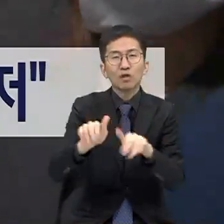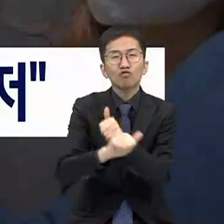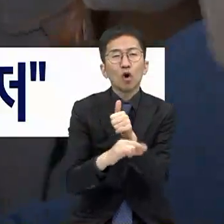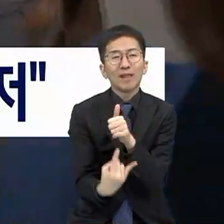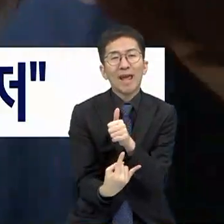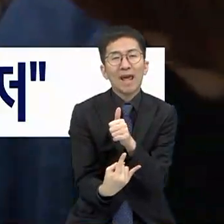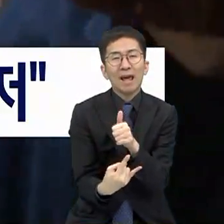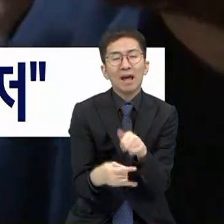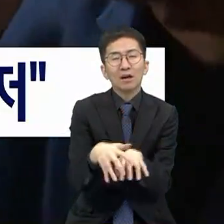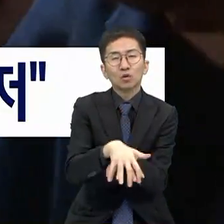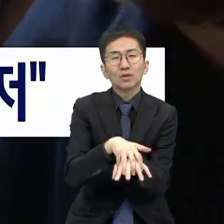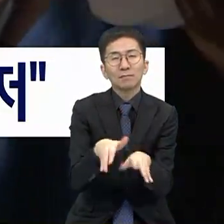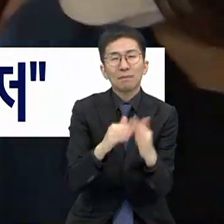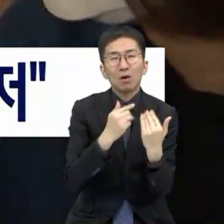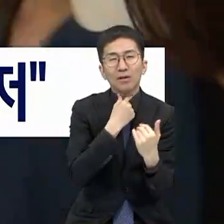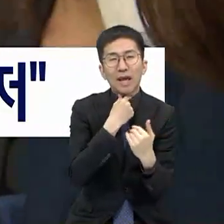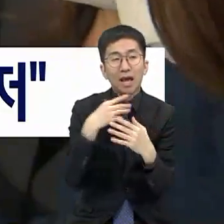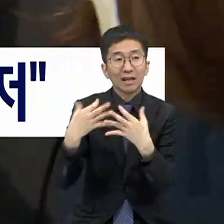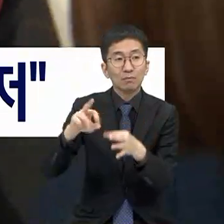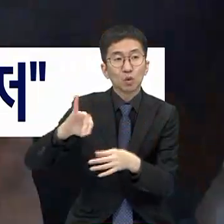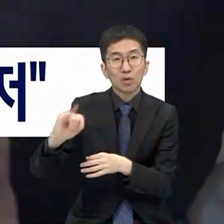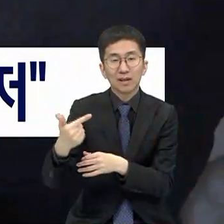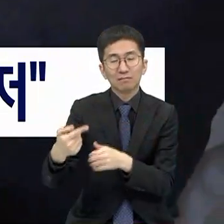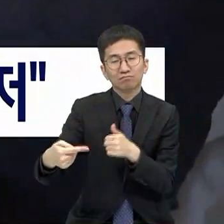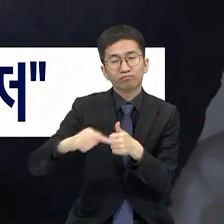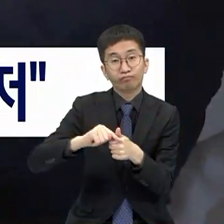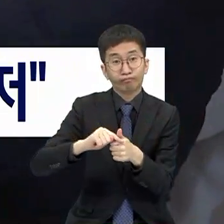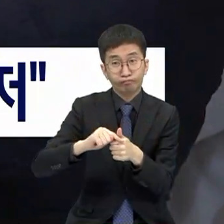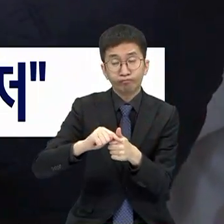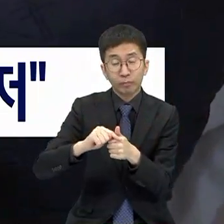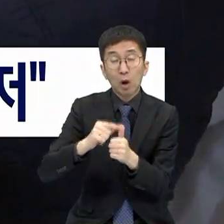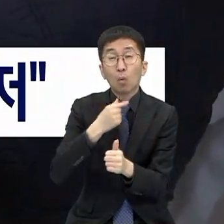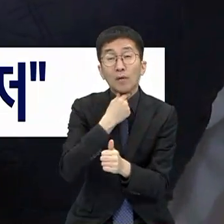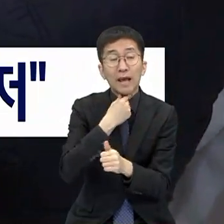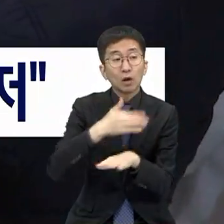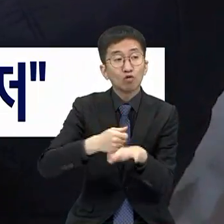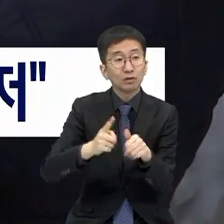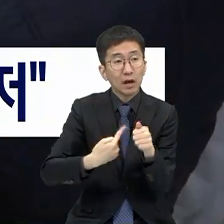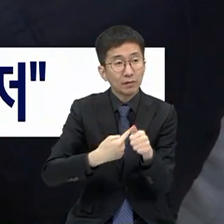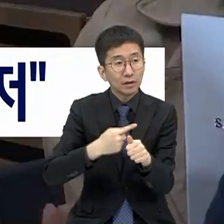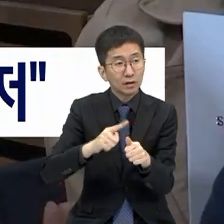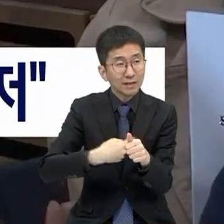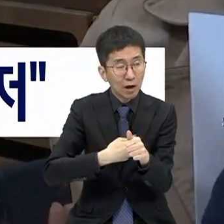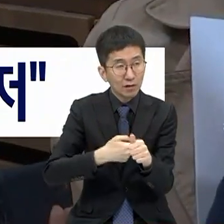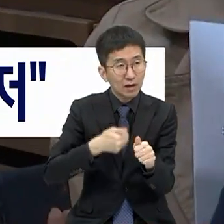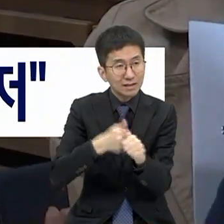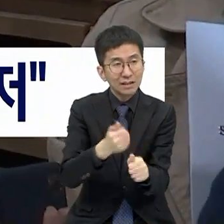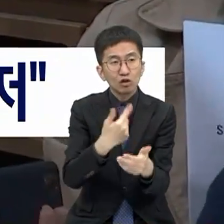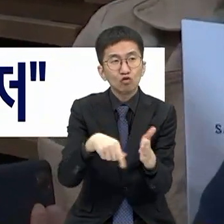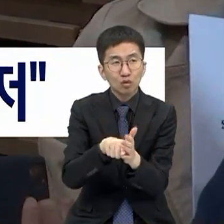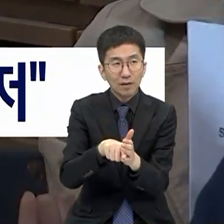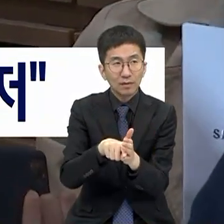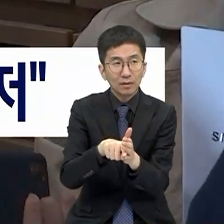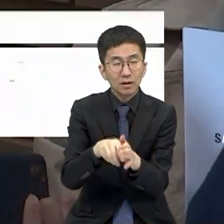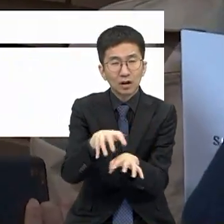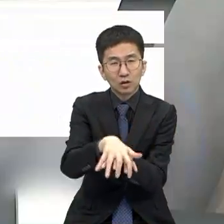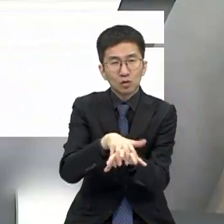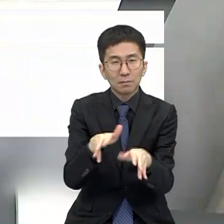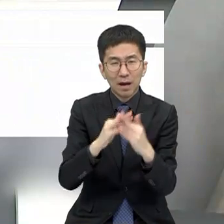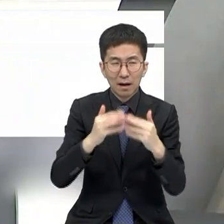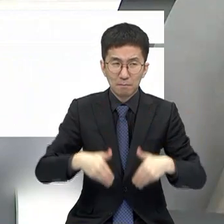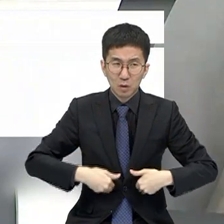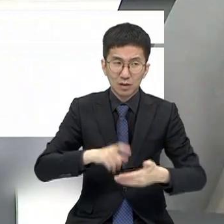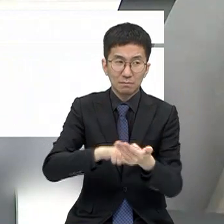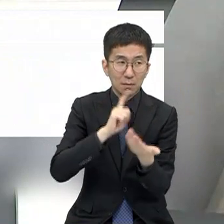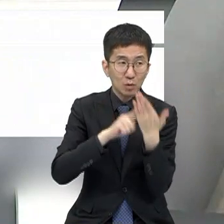총괄선대위원장으로 합류가 유력한 김종인 전 비대위원장은 승리할 수 있는 선대위 구성이 먼저라고 선을 그었습니다. 캠프에 모이는